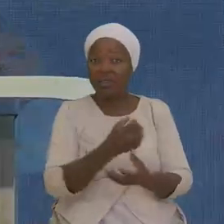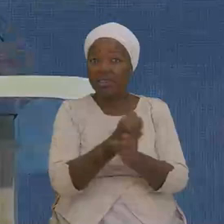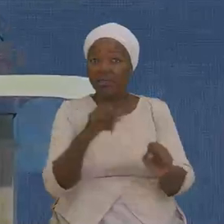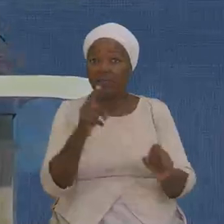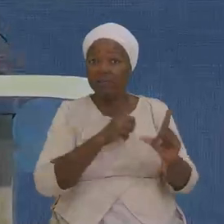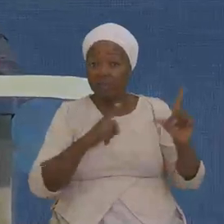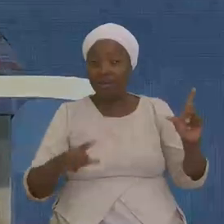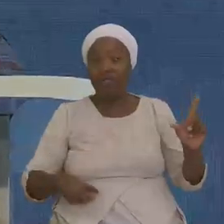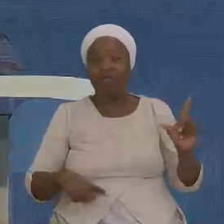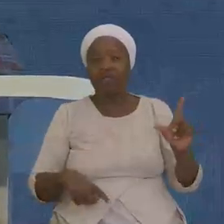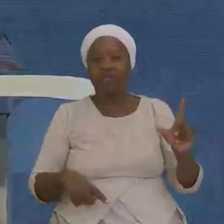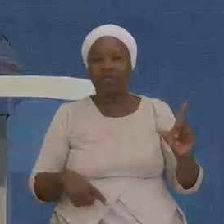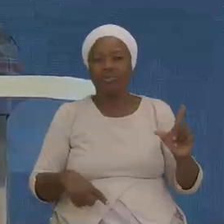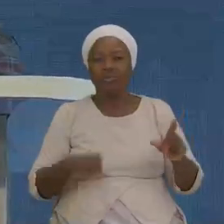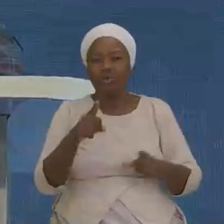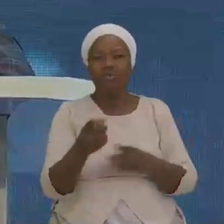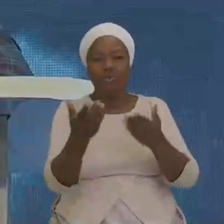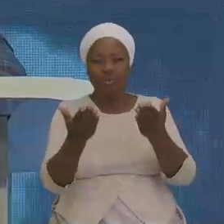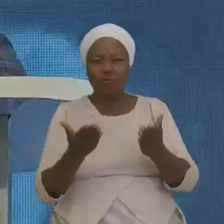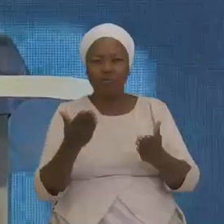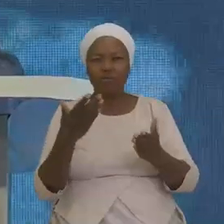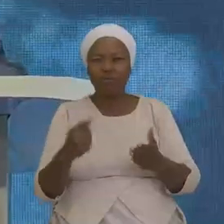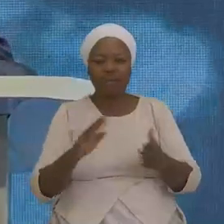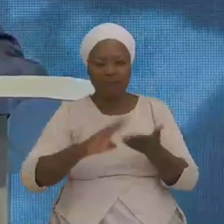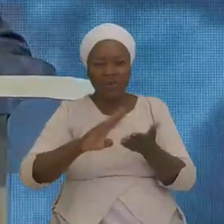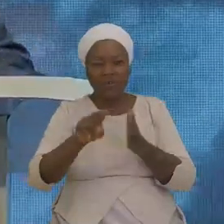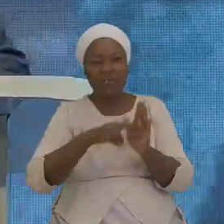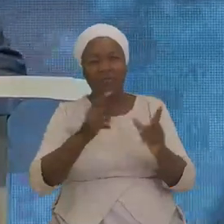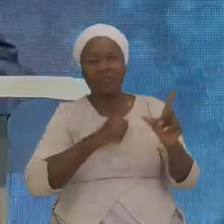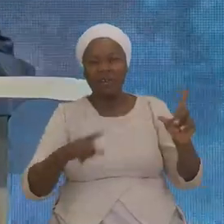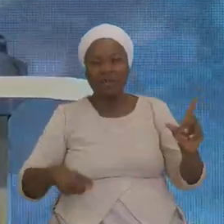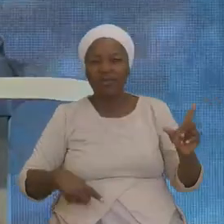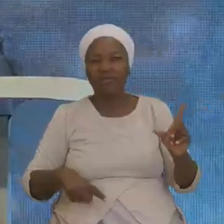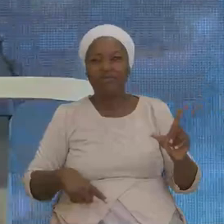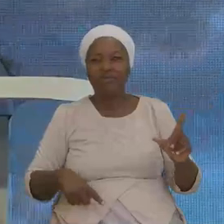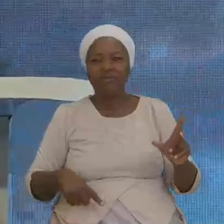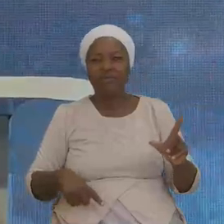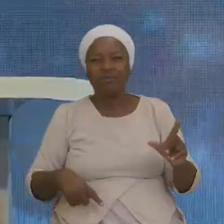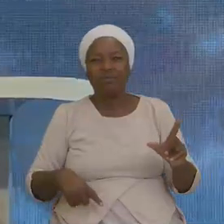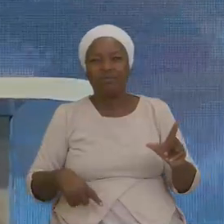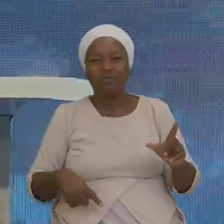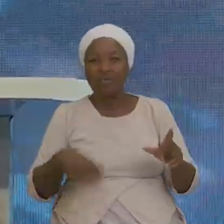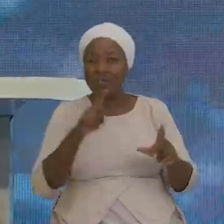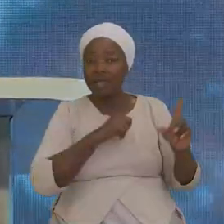Tu veux le salut du Seigneur. Tu veux le pardon du Seigneur.